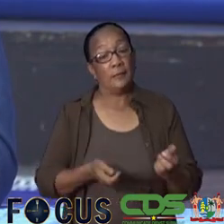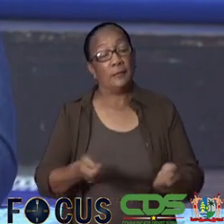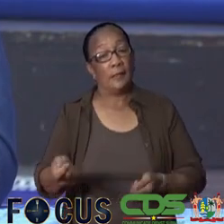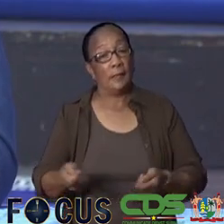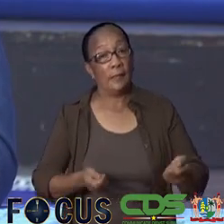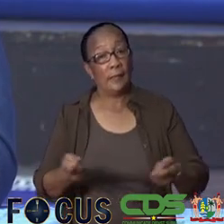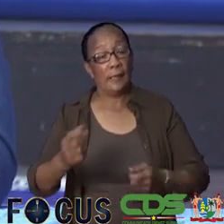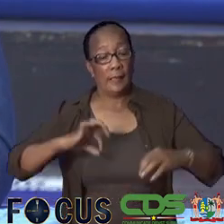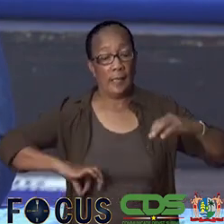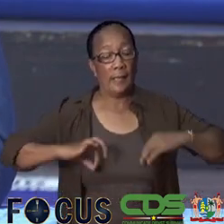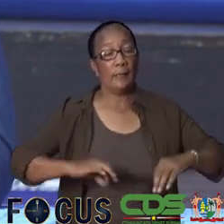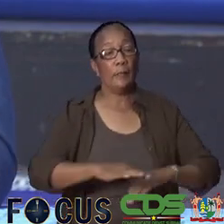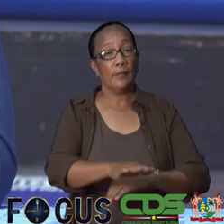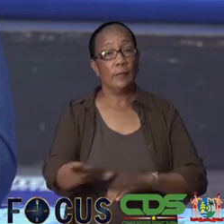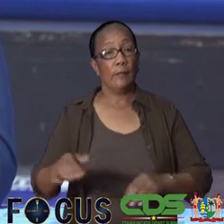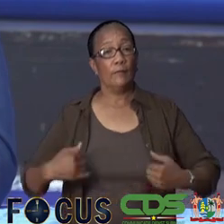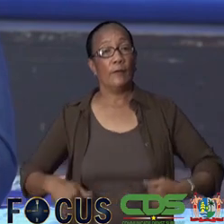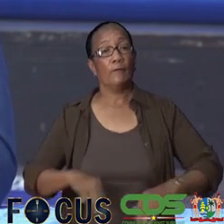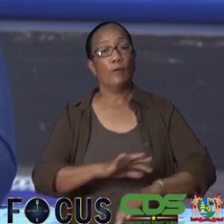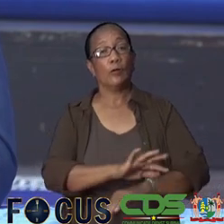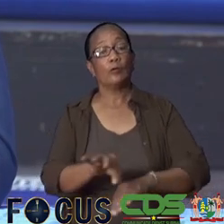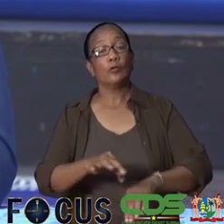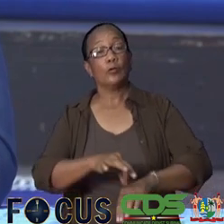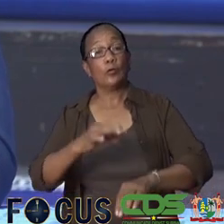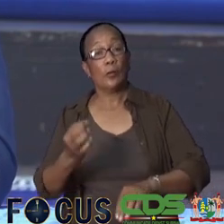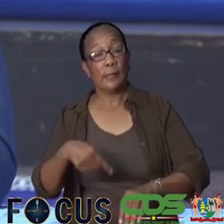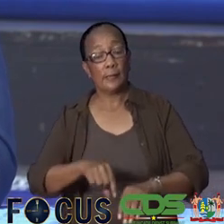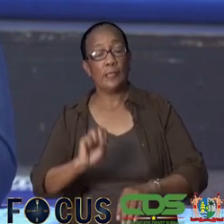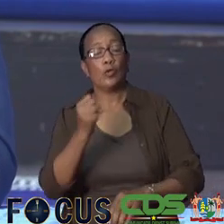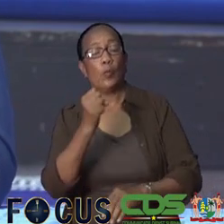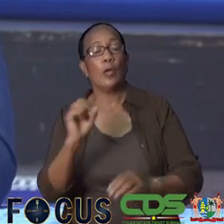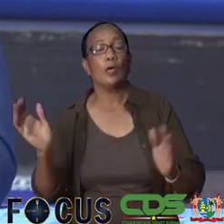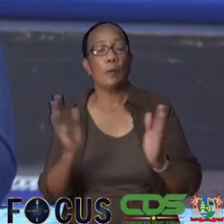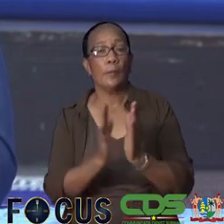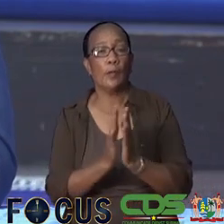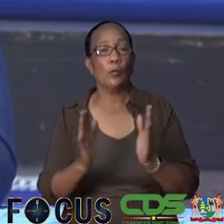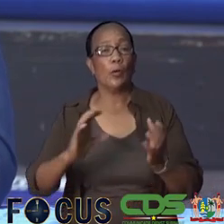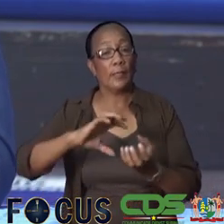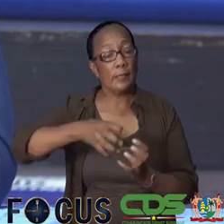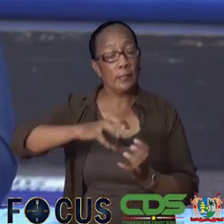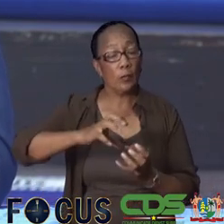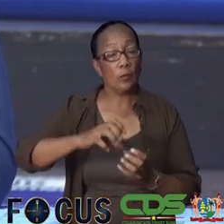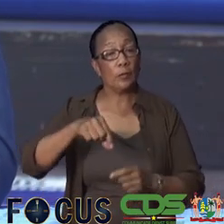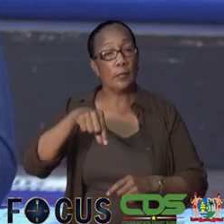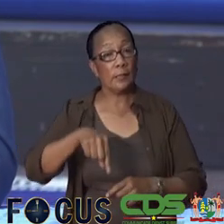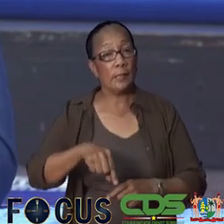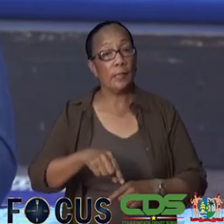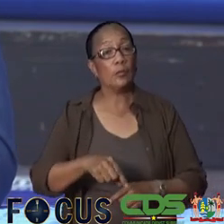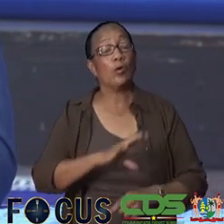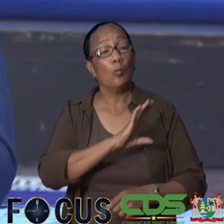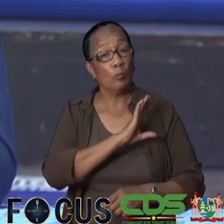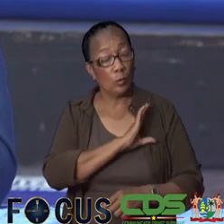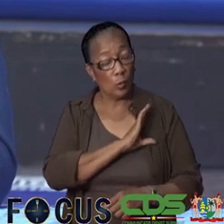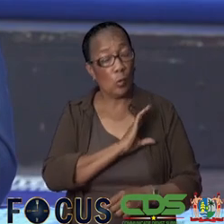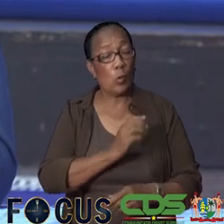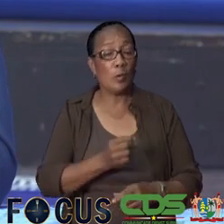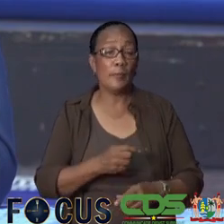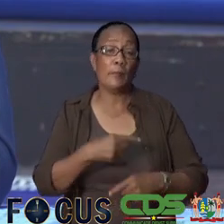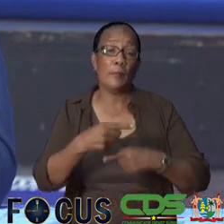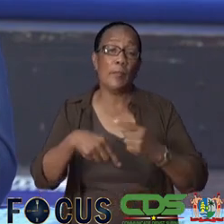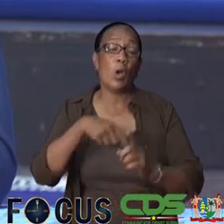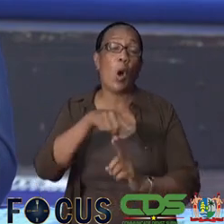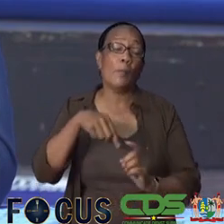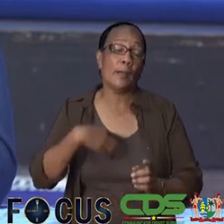regering en als ministerie van Volksgezondheid in deze moeilijke periode met de crisis moeten ook deze slagen incasseren.